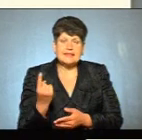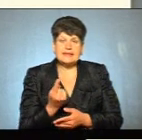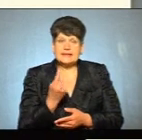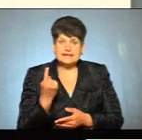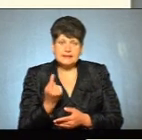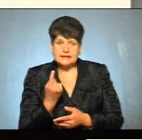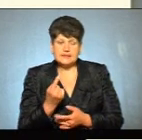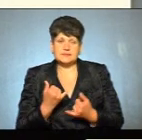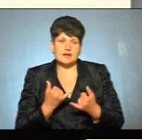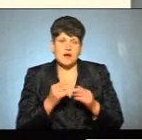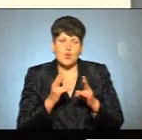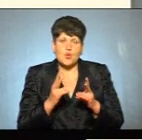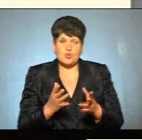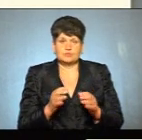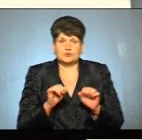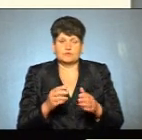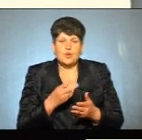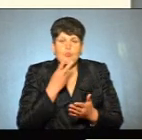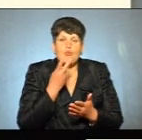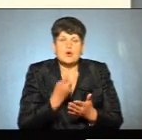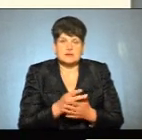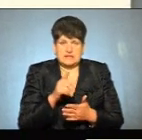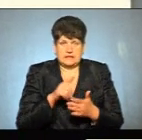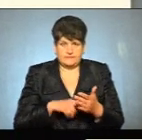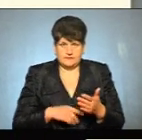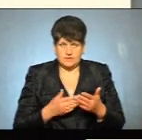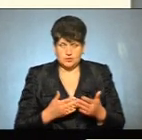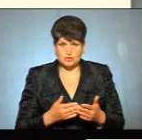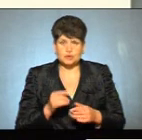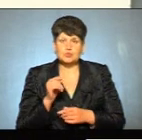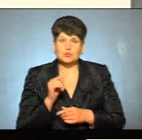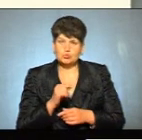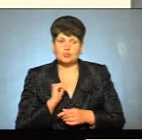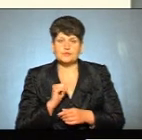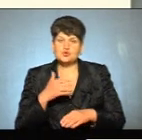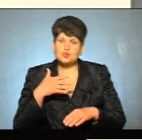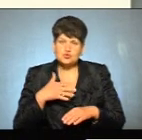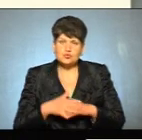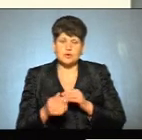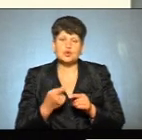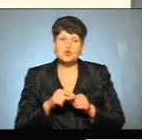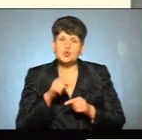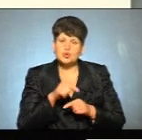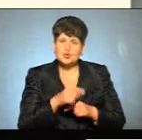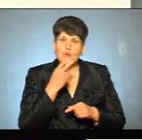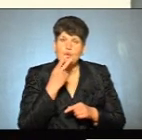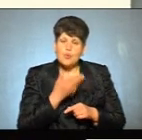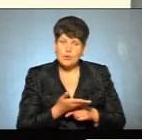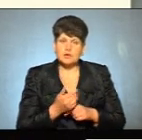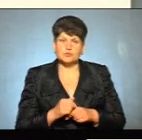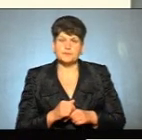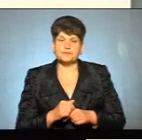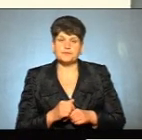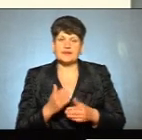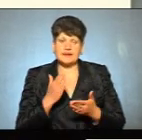таким для декого виразом його віри. Ось. Тому, зрозуміло, з цього огляду